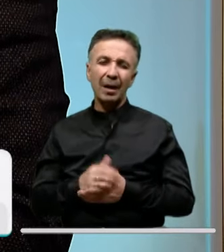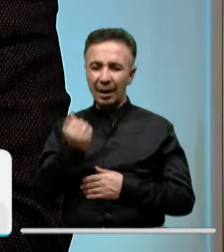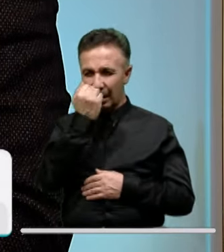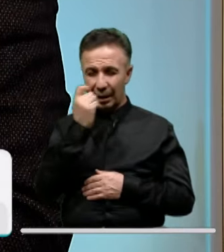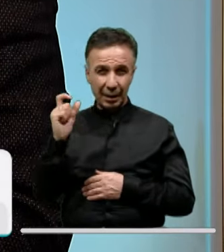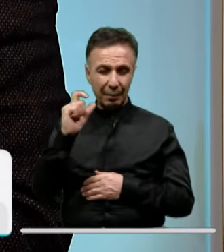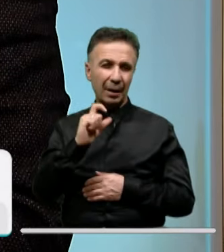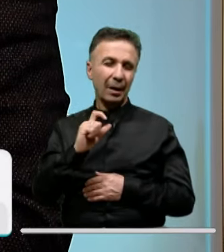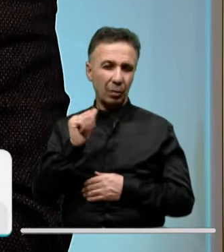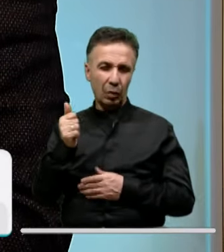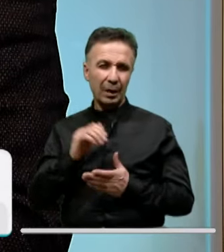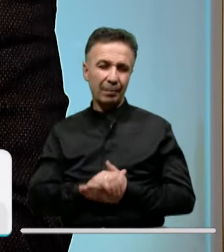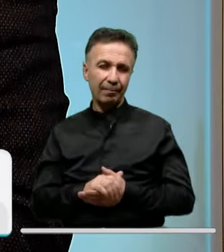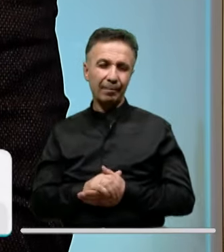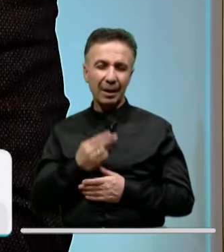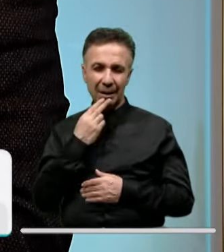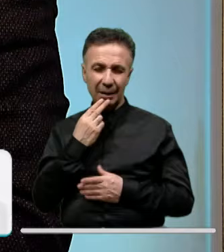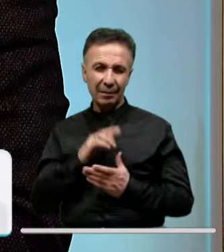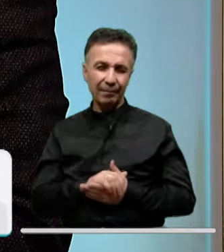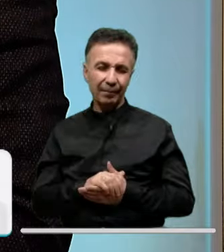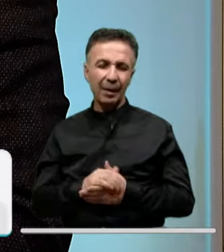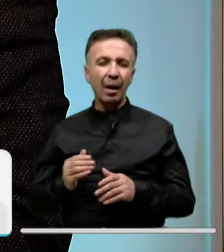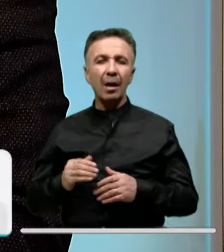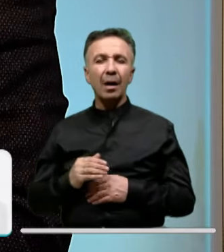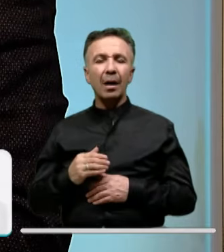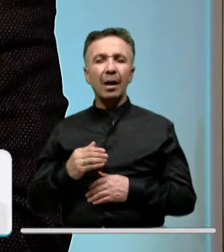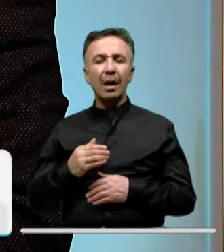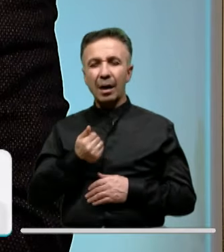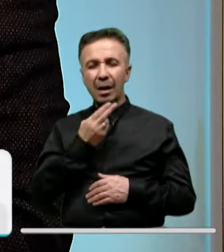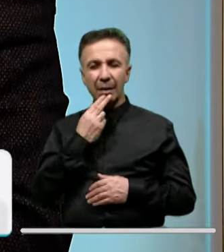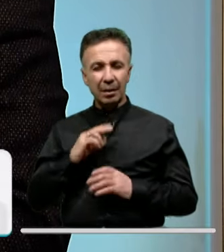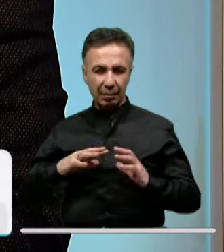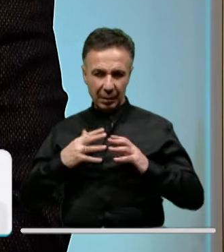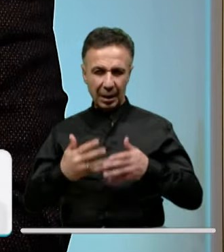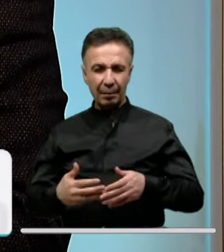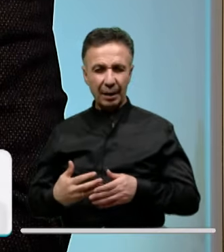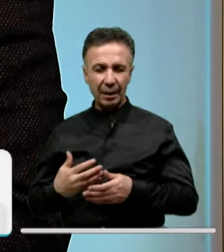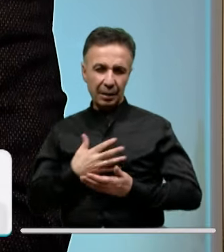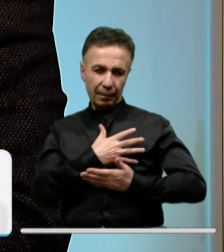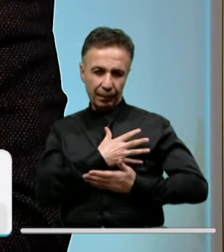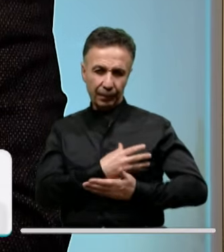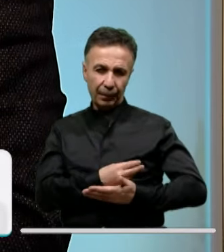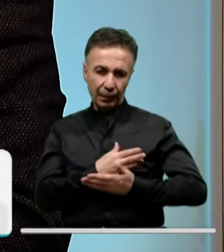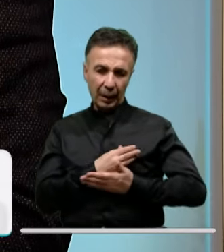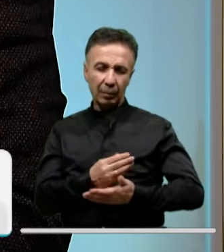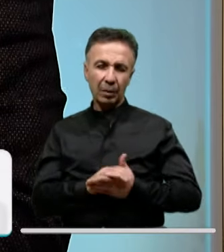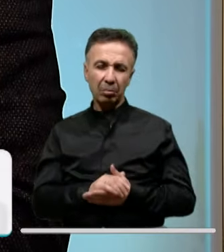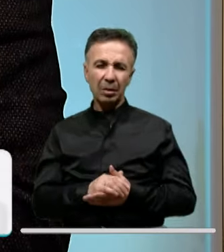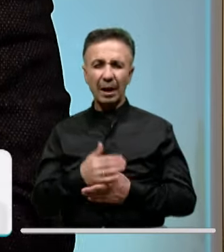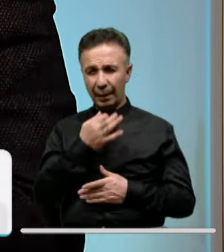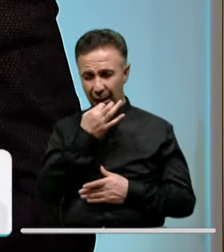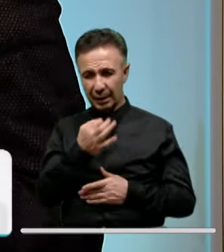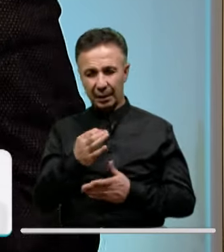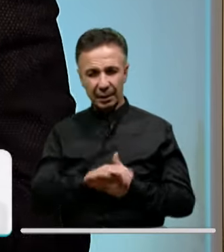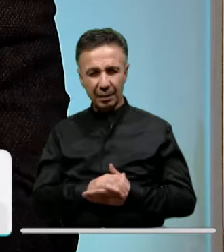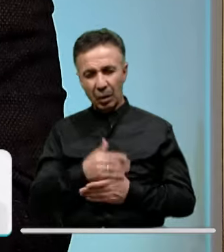durumları, hatta hamilelik durumları, çocuk emzikli olma durumları, bu tür şeyler nelerdir? Aslında ruhsatlardır. Şimdi